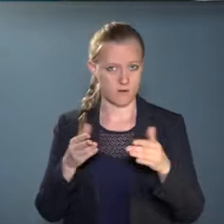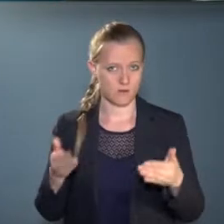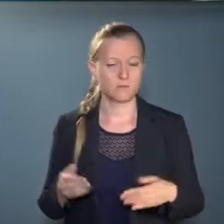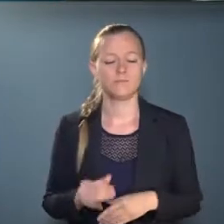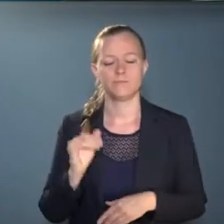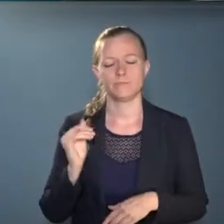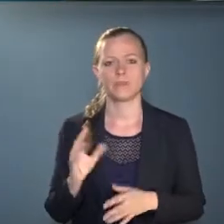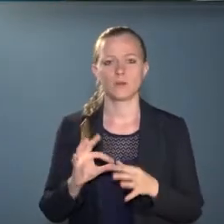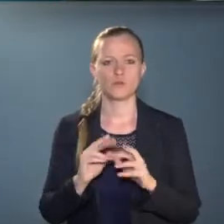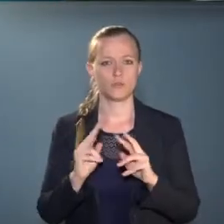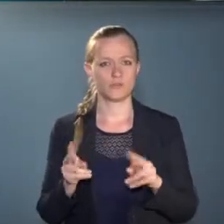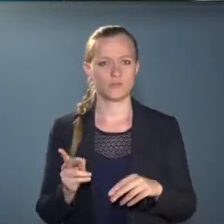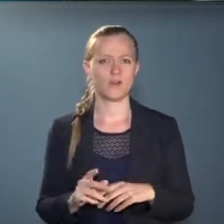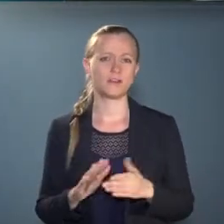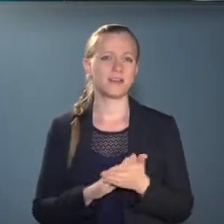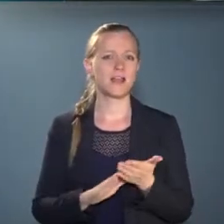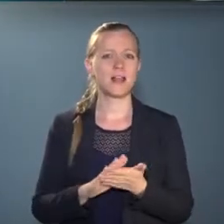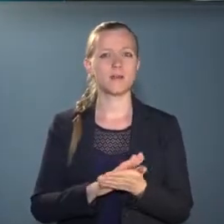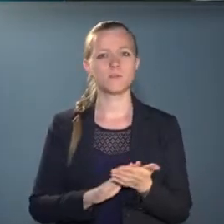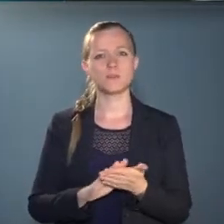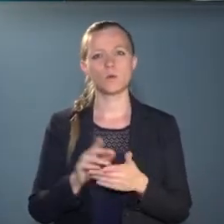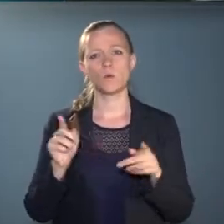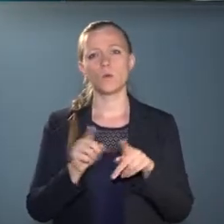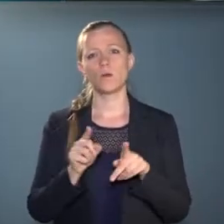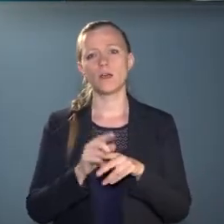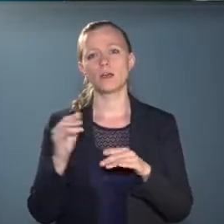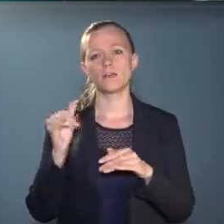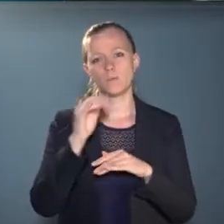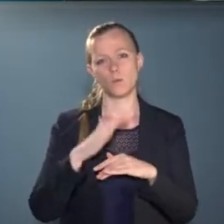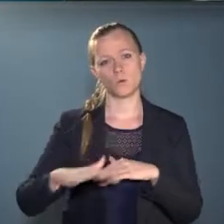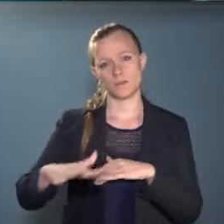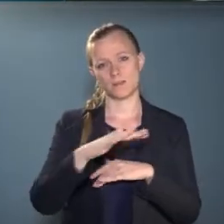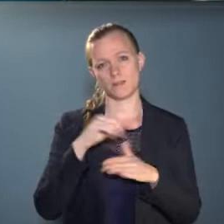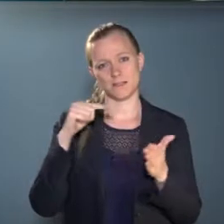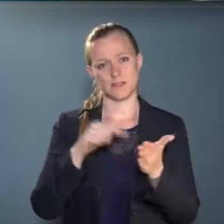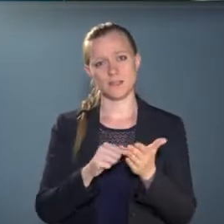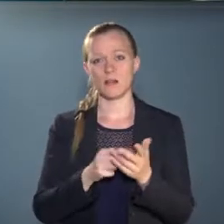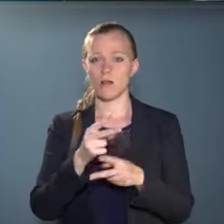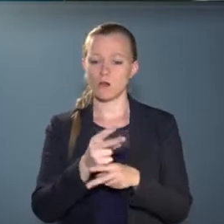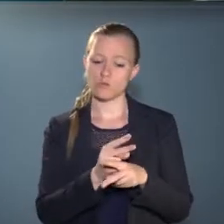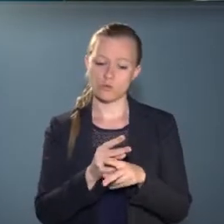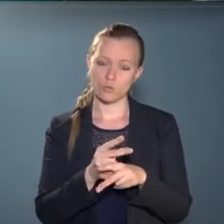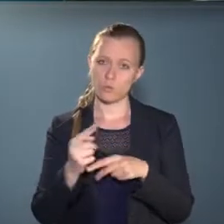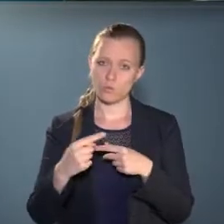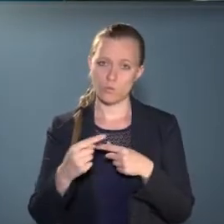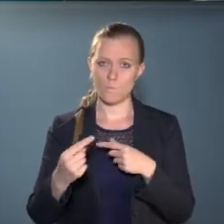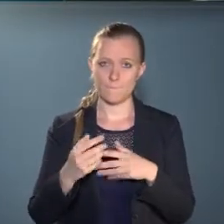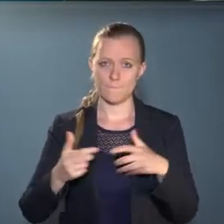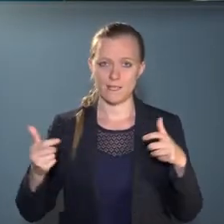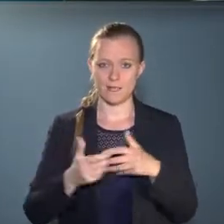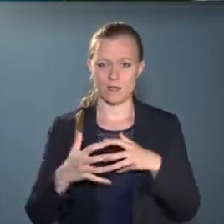tartunk kapcsolatot. Jellemzően azokat a repülőtereket célozzuk meg, akik vagy hasonló nagyságrendűek, mint